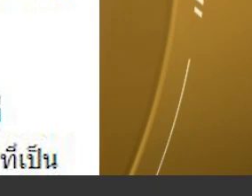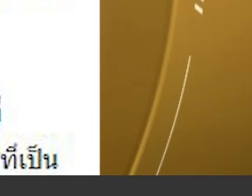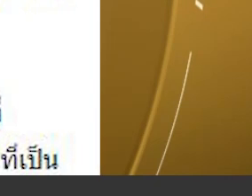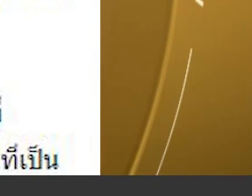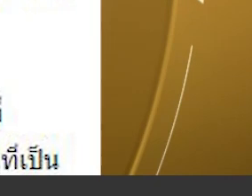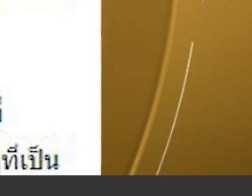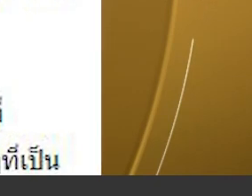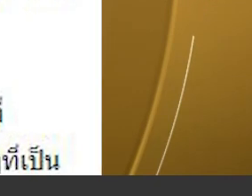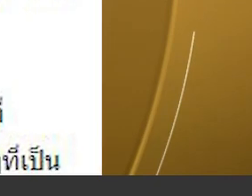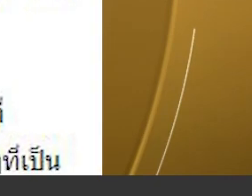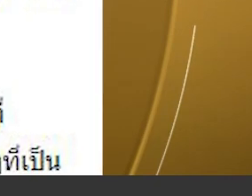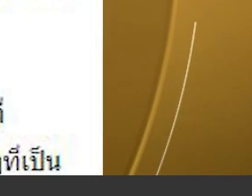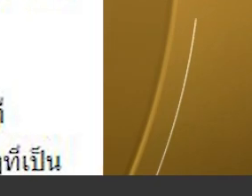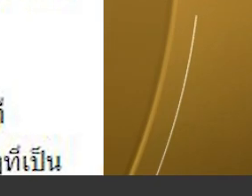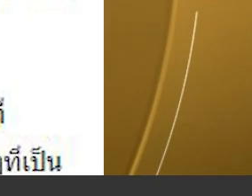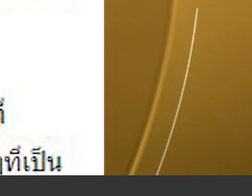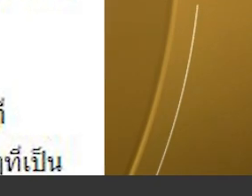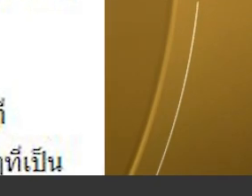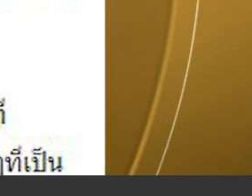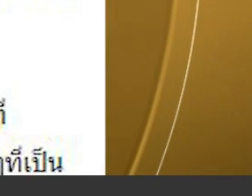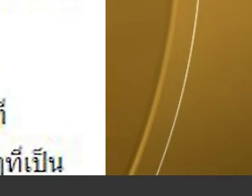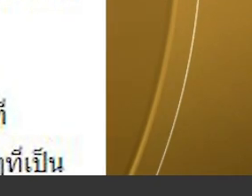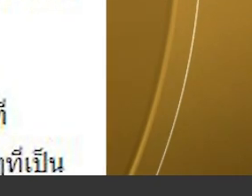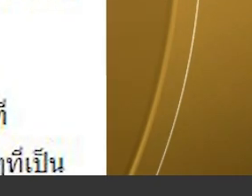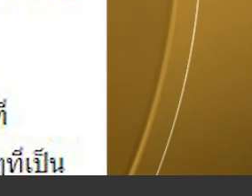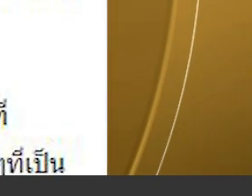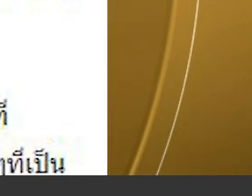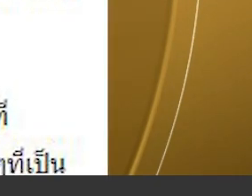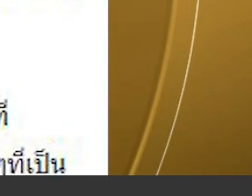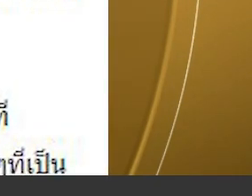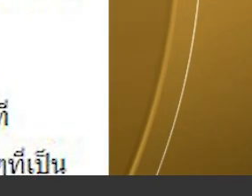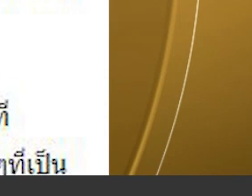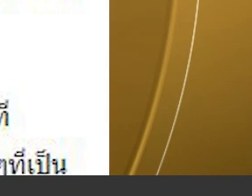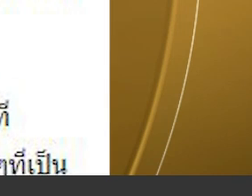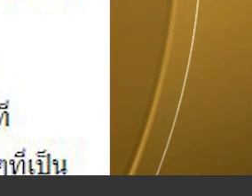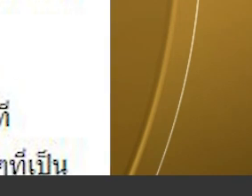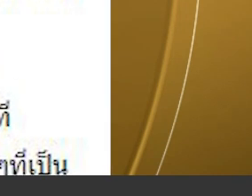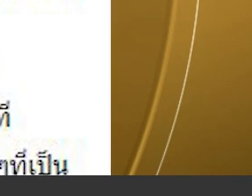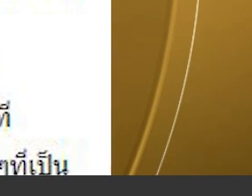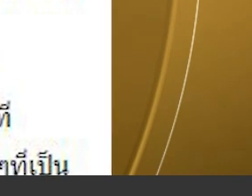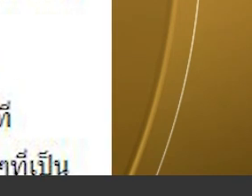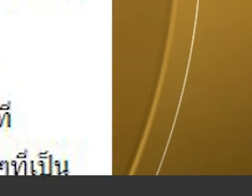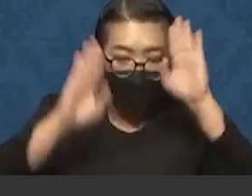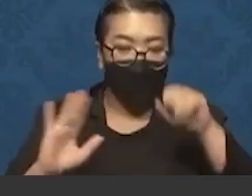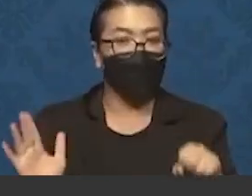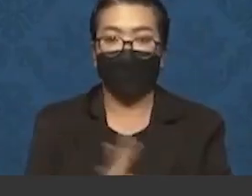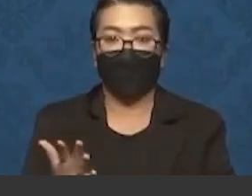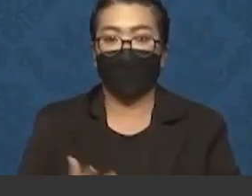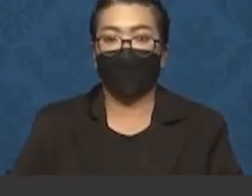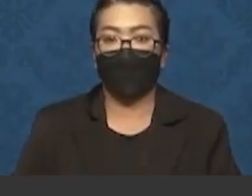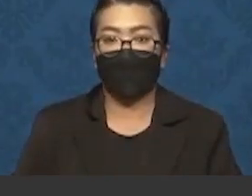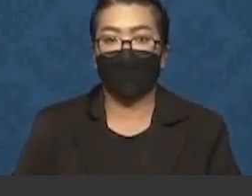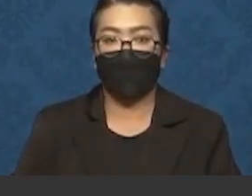ให้อยู่ลำพังรัฐบาลเองก็มีเสียงเกินกึ่งหนึ่งของสภาผู้แทนราษฎรอยู่แล้วแม้ตัด21เสียงของธรรมนัสออกไป